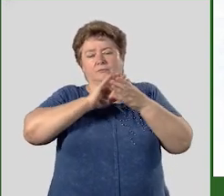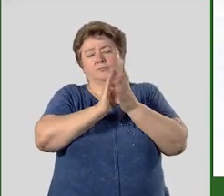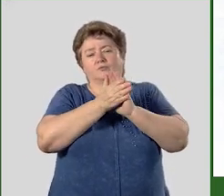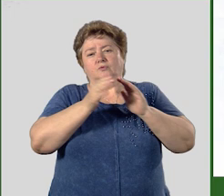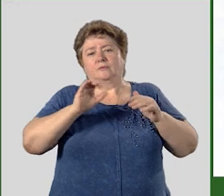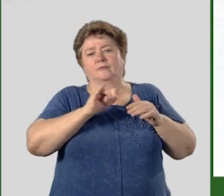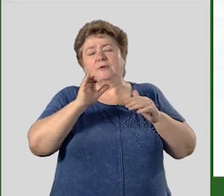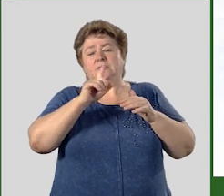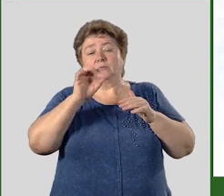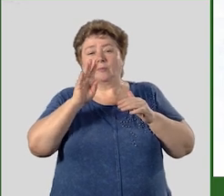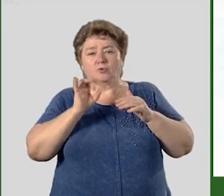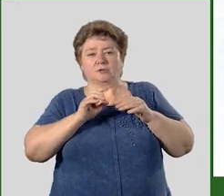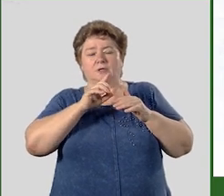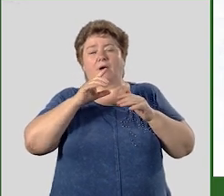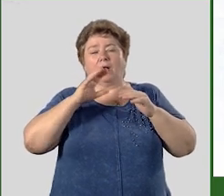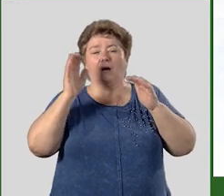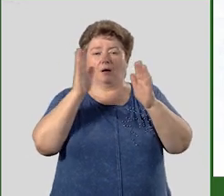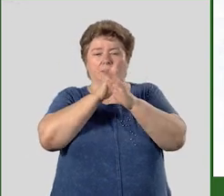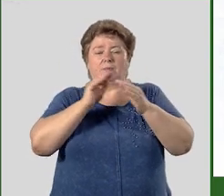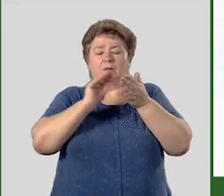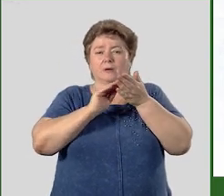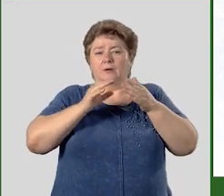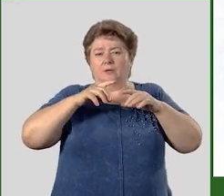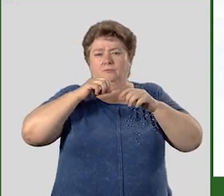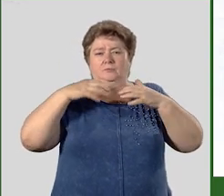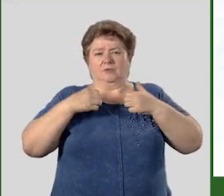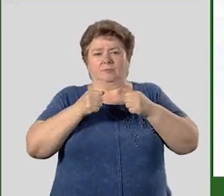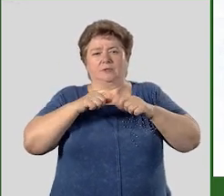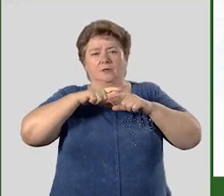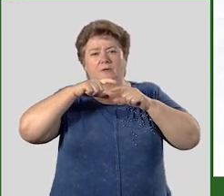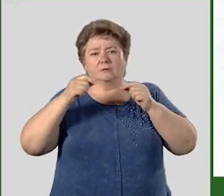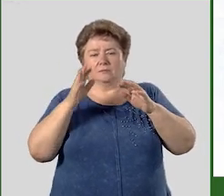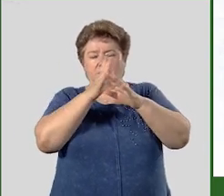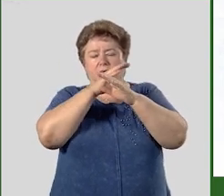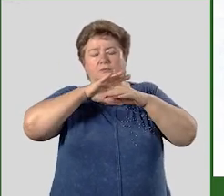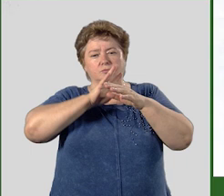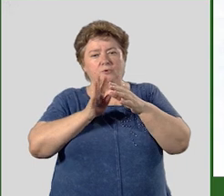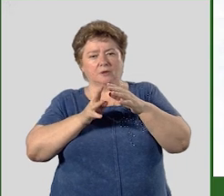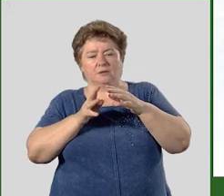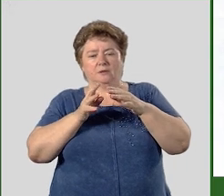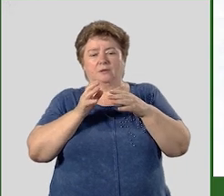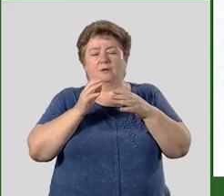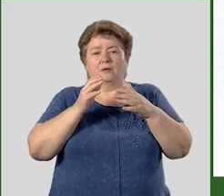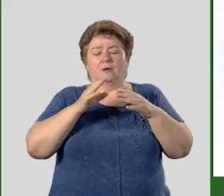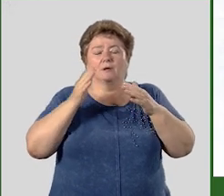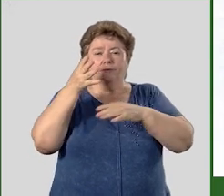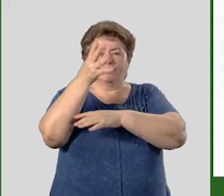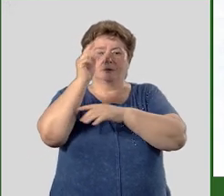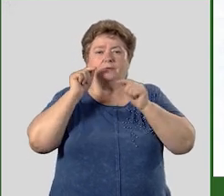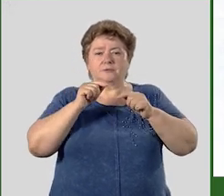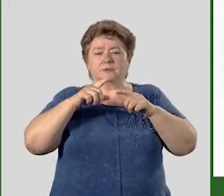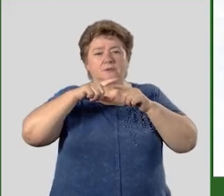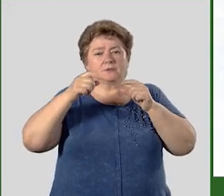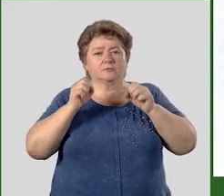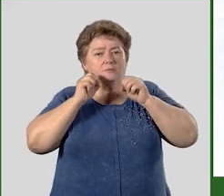климата покрыты вечно зелеными жестколистными лесами и кустарниками. Деревья здесь